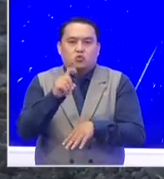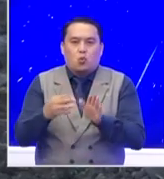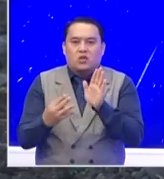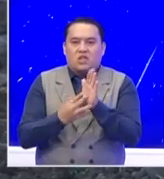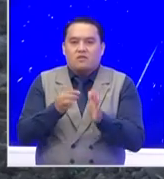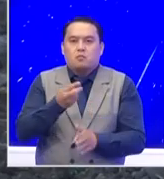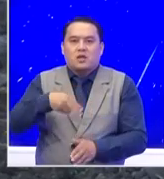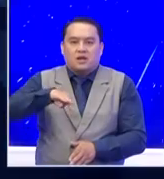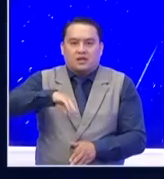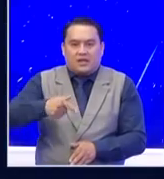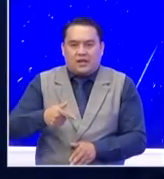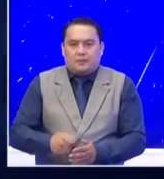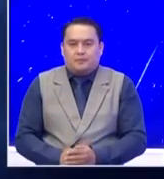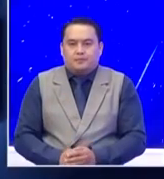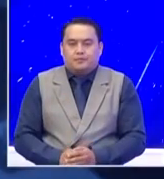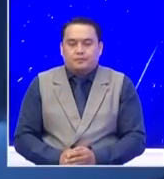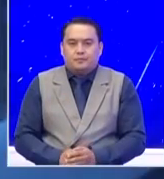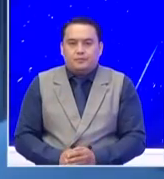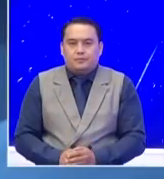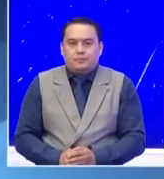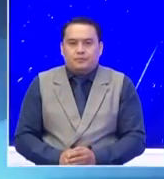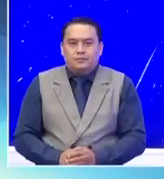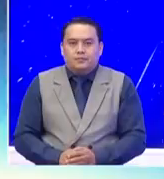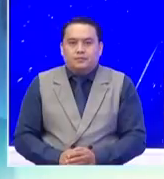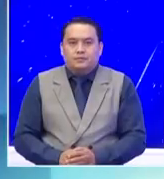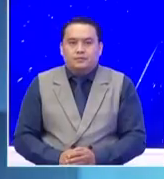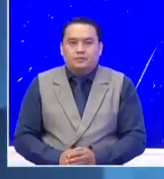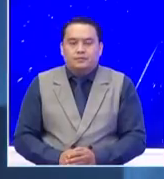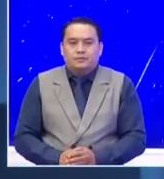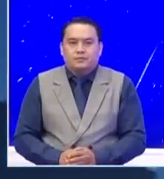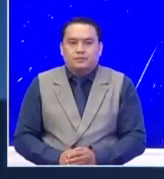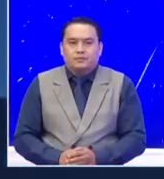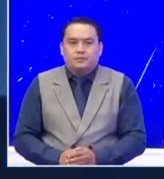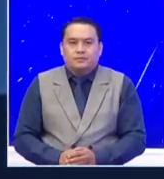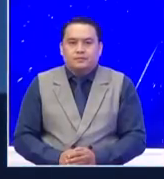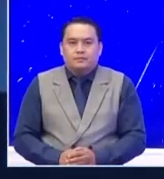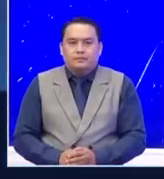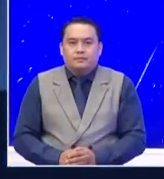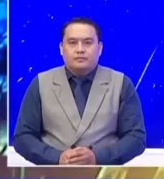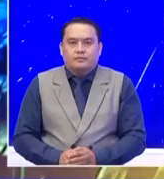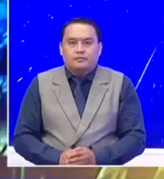109 миллиардов тенге. Ануар Амангельдинов, Аблай Куттыкбай, телеканал ЖТСУ.